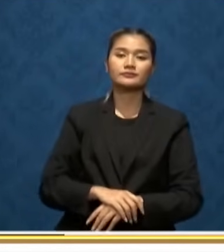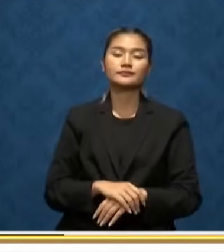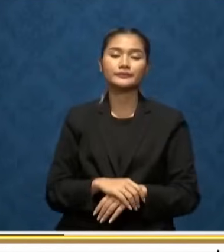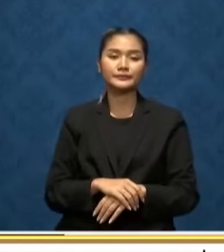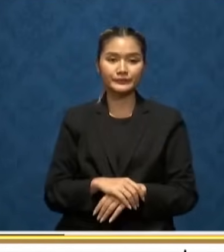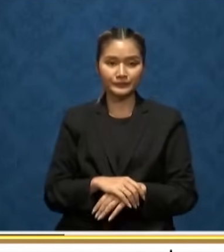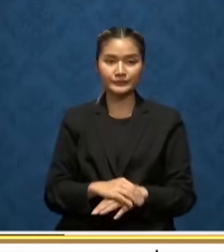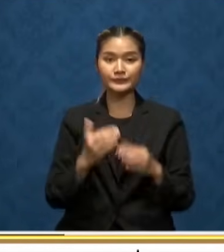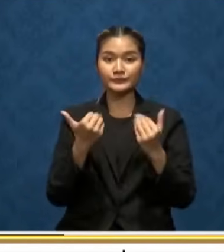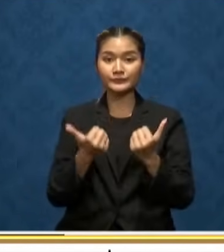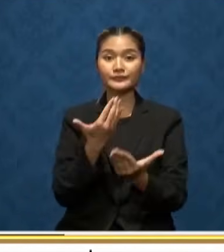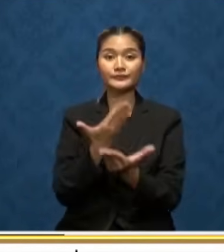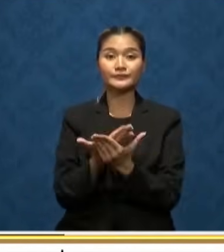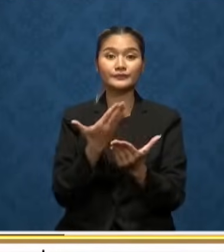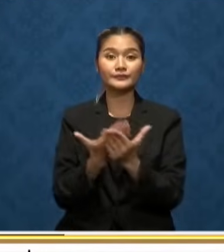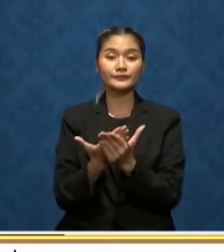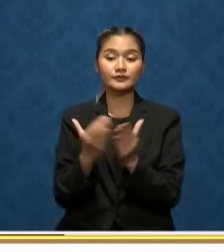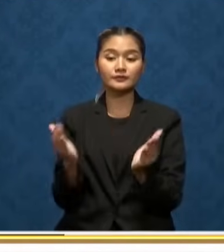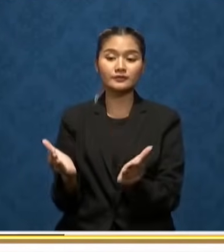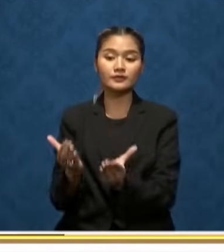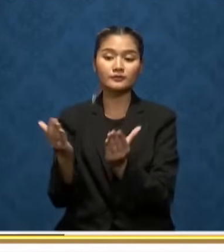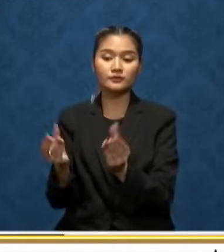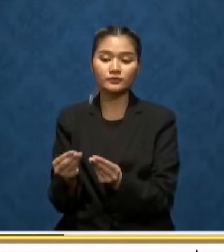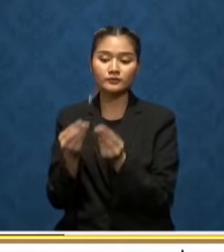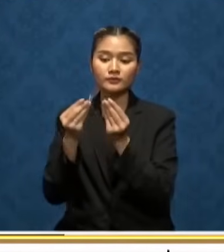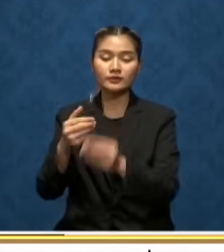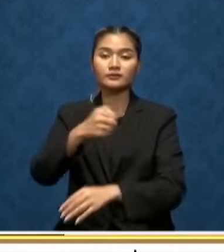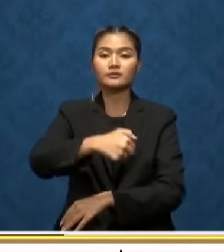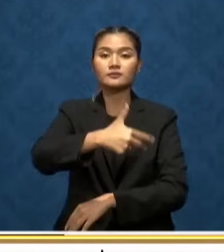เพราะฉะนั้นเงิน 2,000 ล้านที่เรียนม